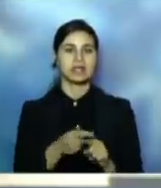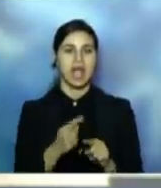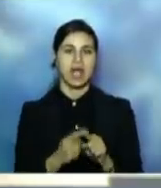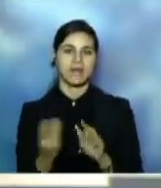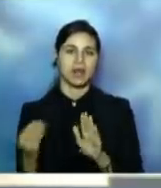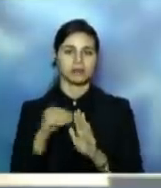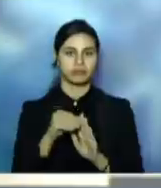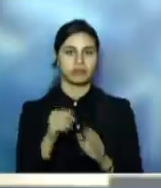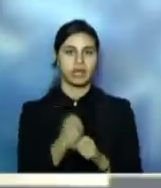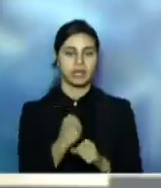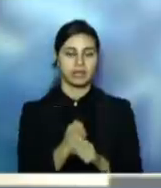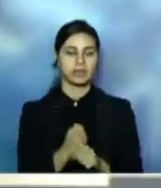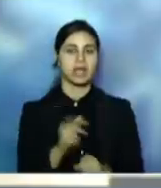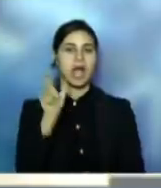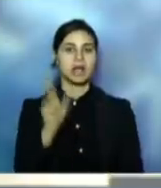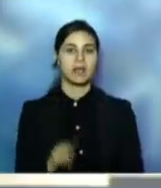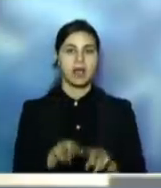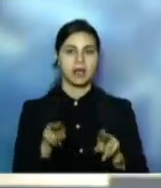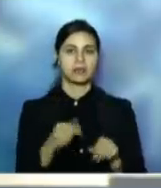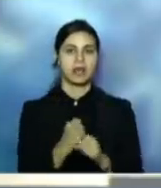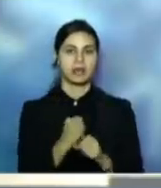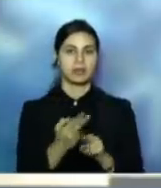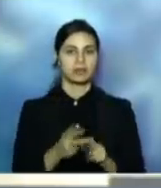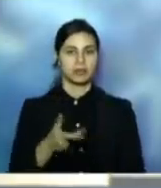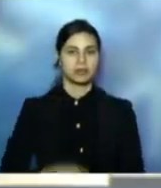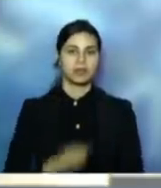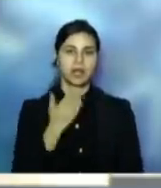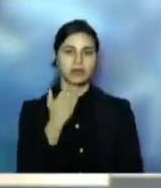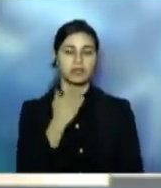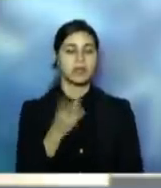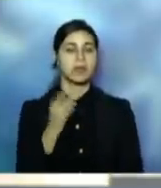სინთეზური გზაქვე ამას და იღებდნენ ადამიანის ინსულინს. მაგრამ